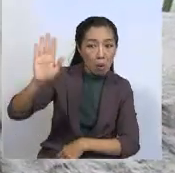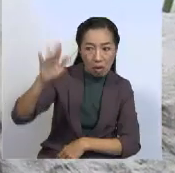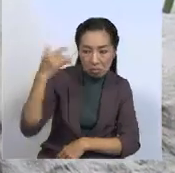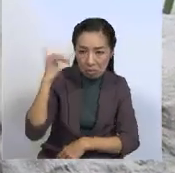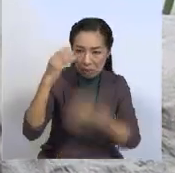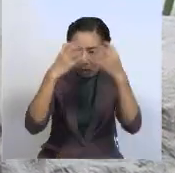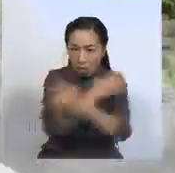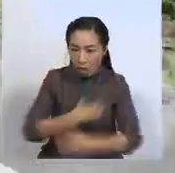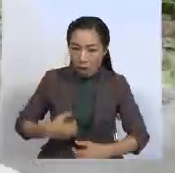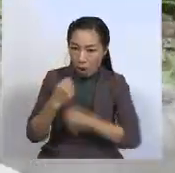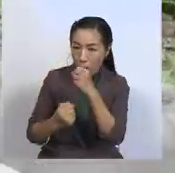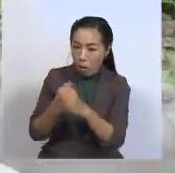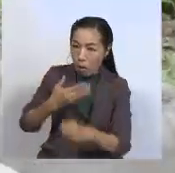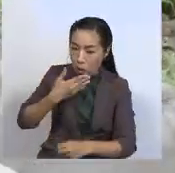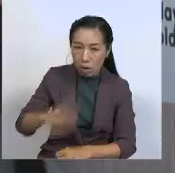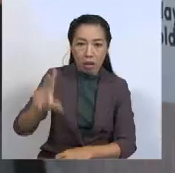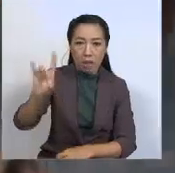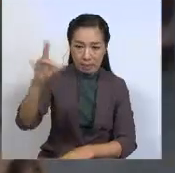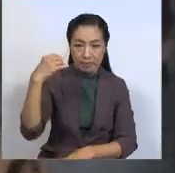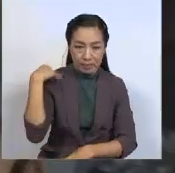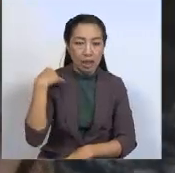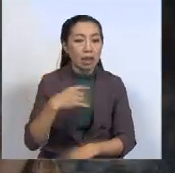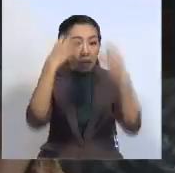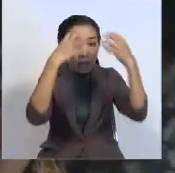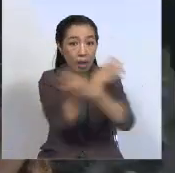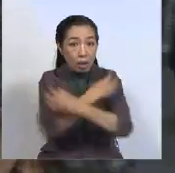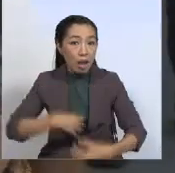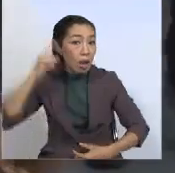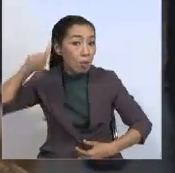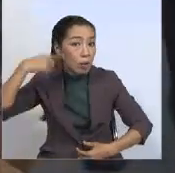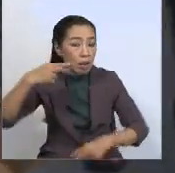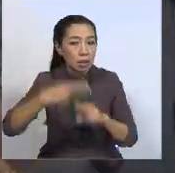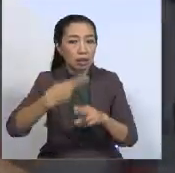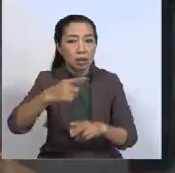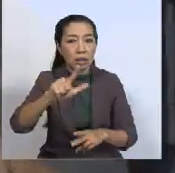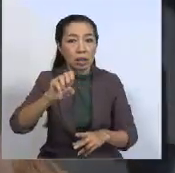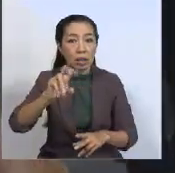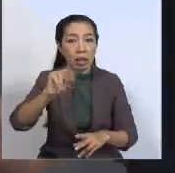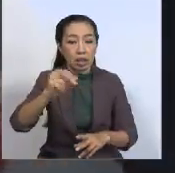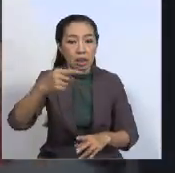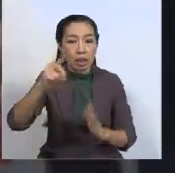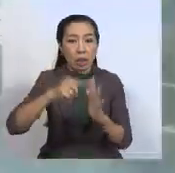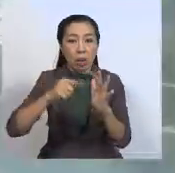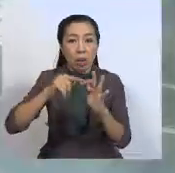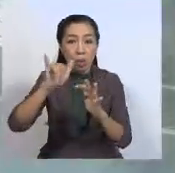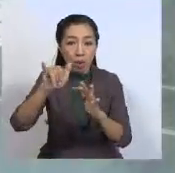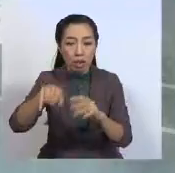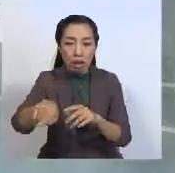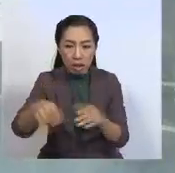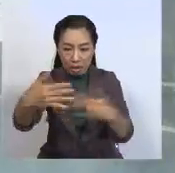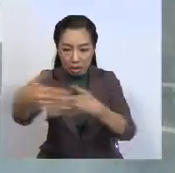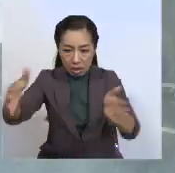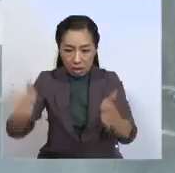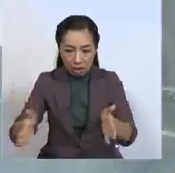ปีสำหรับแพนด้าเพศเมียหลินหุยก็ยังคงออกมายังส่วนจัดแสดงตามปกติและมีการเดินมาสังเกตประตูเชื่อมระหว่างส่วนจัดแสด